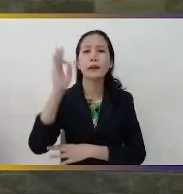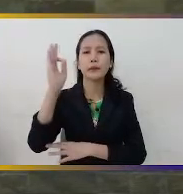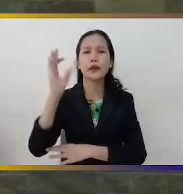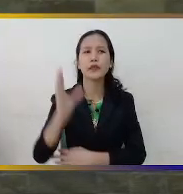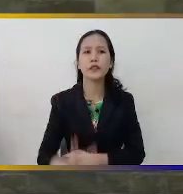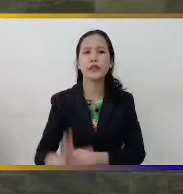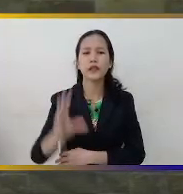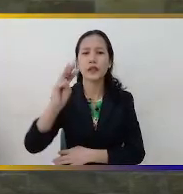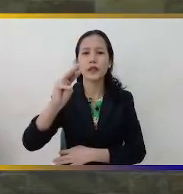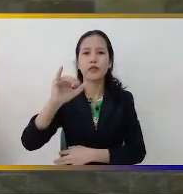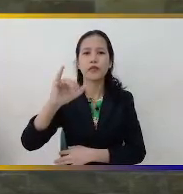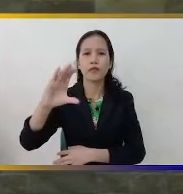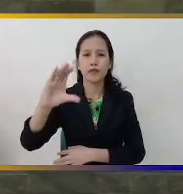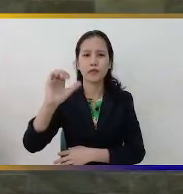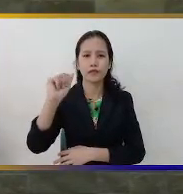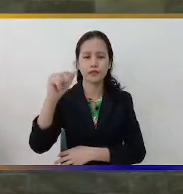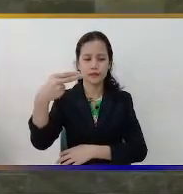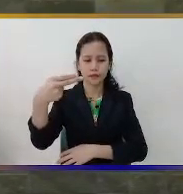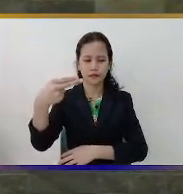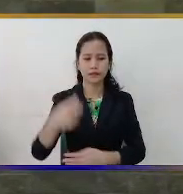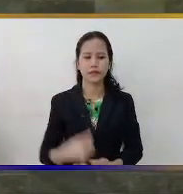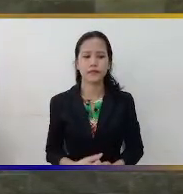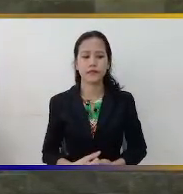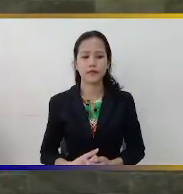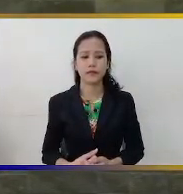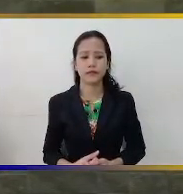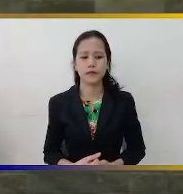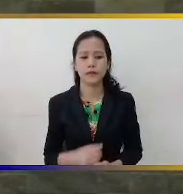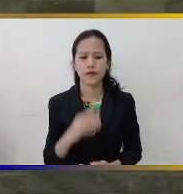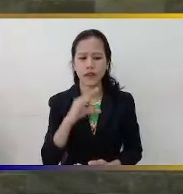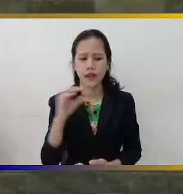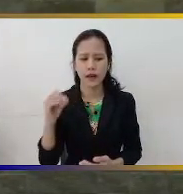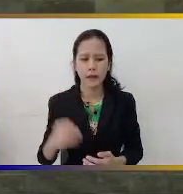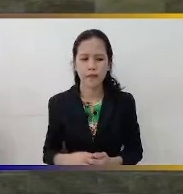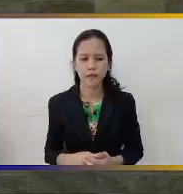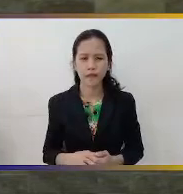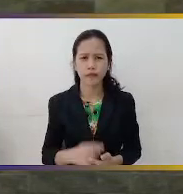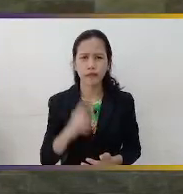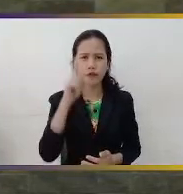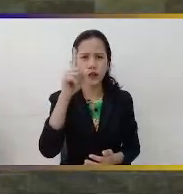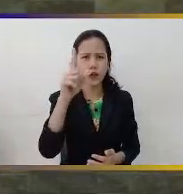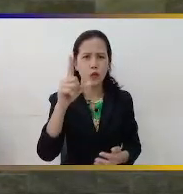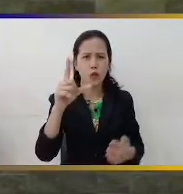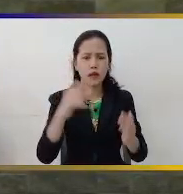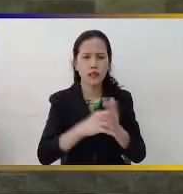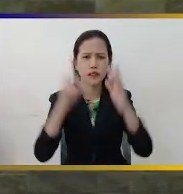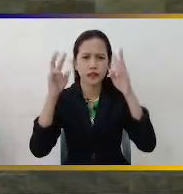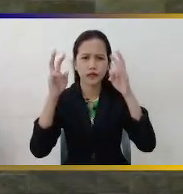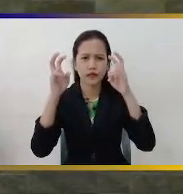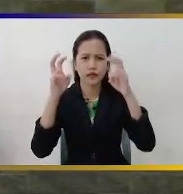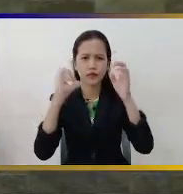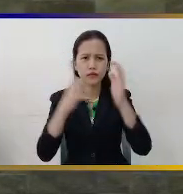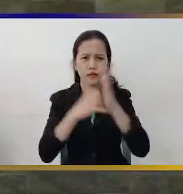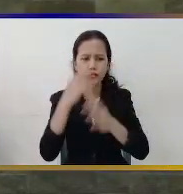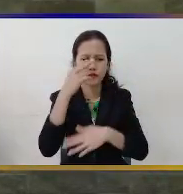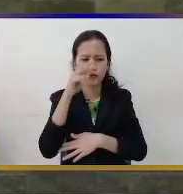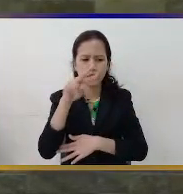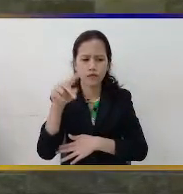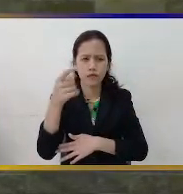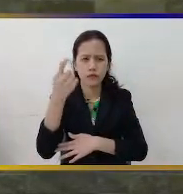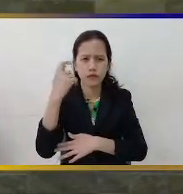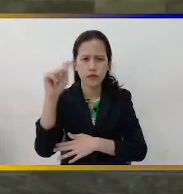Micah. And dyan po, na isa po sa mga topic na makikita nyo po dyan is the trial of